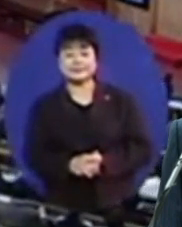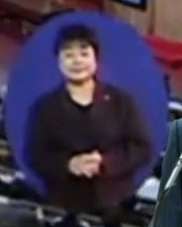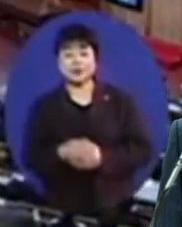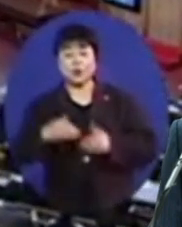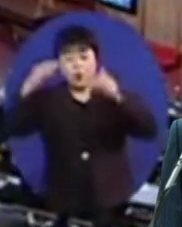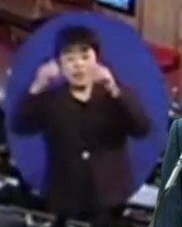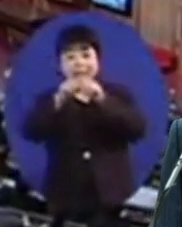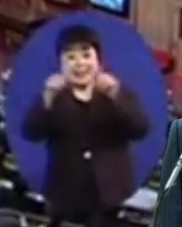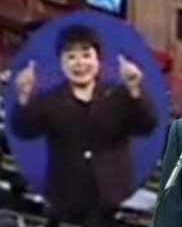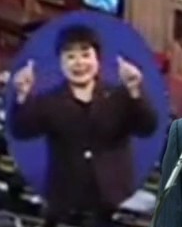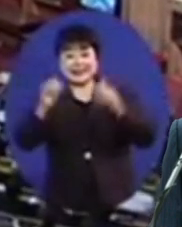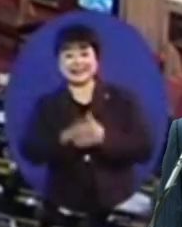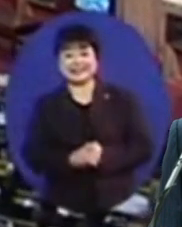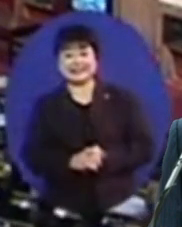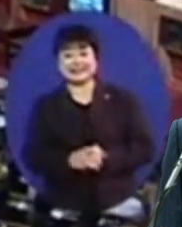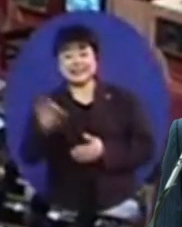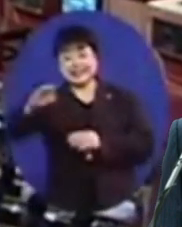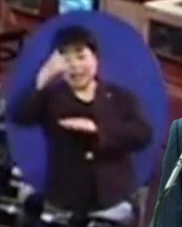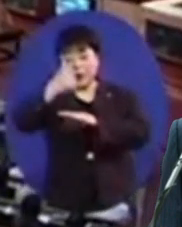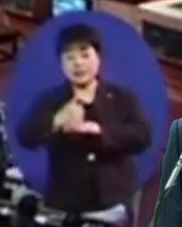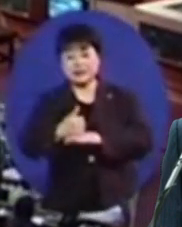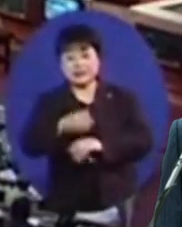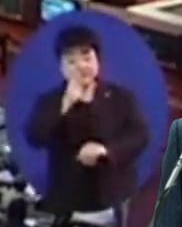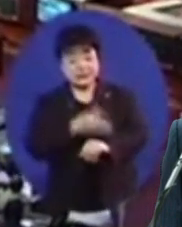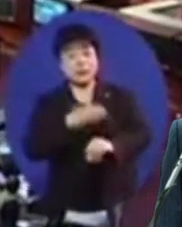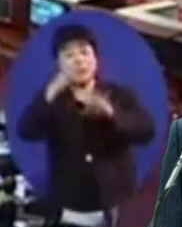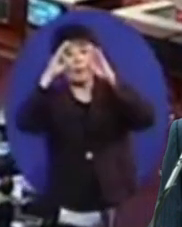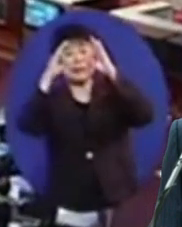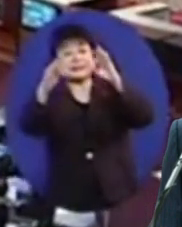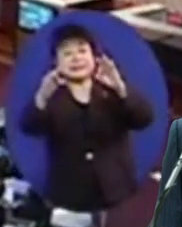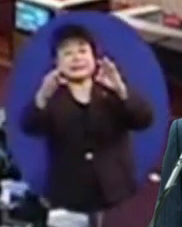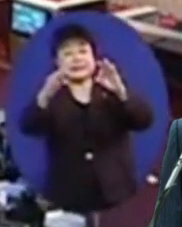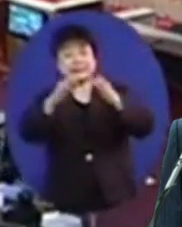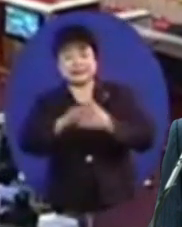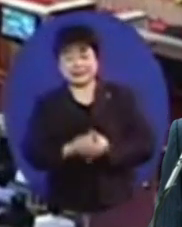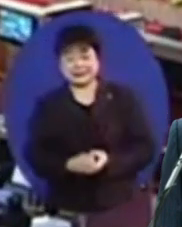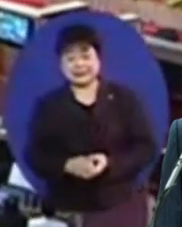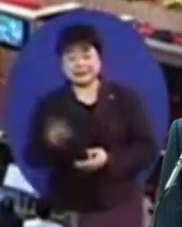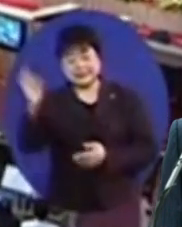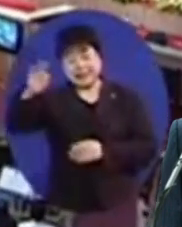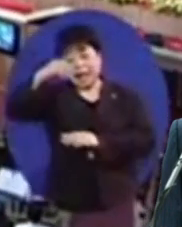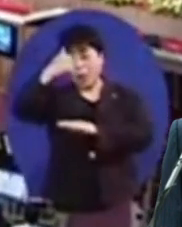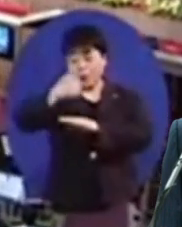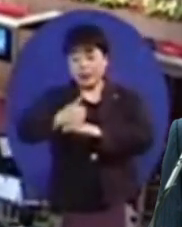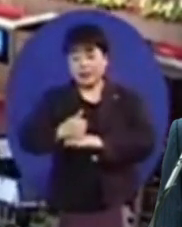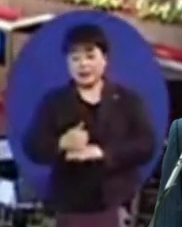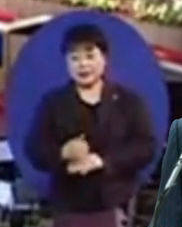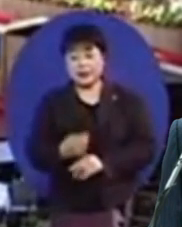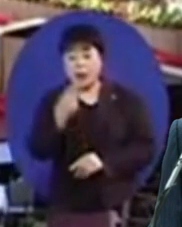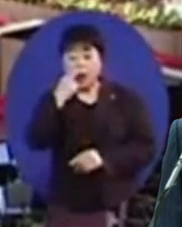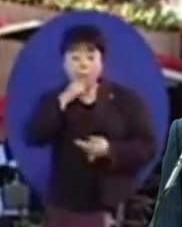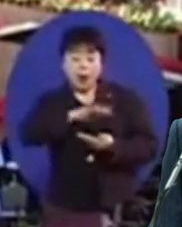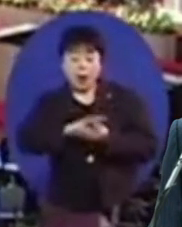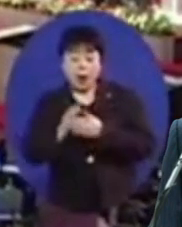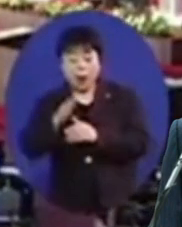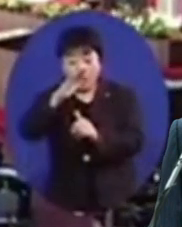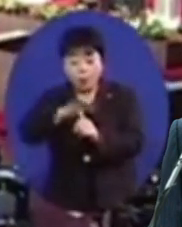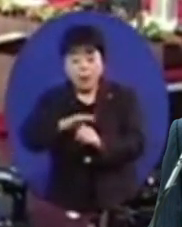골리앗이 다윗을 잘못 봤습니다. 다윗을 어린 소년으로 봤는데